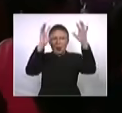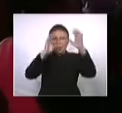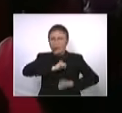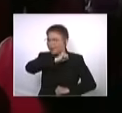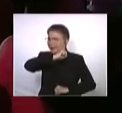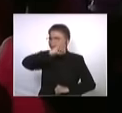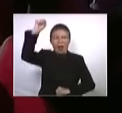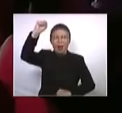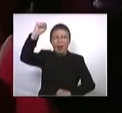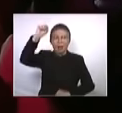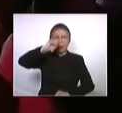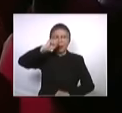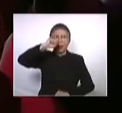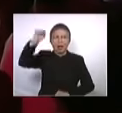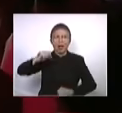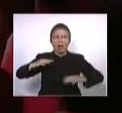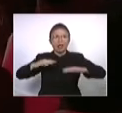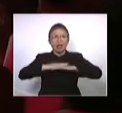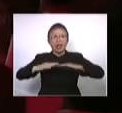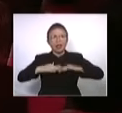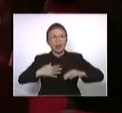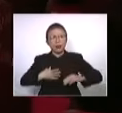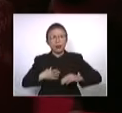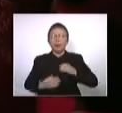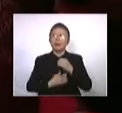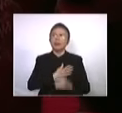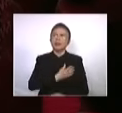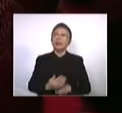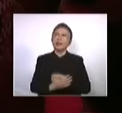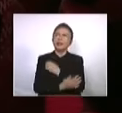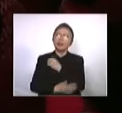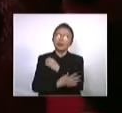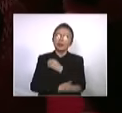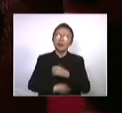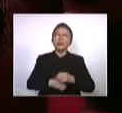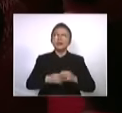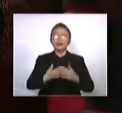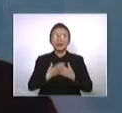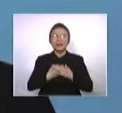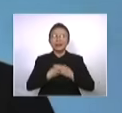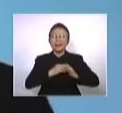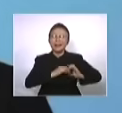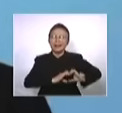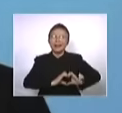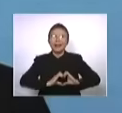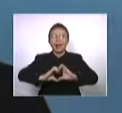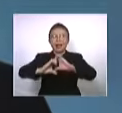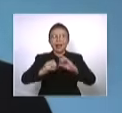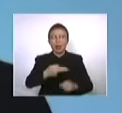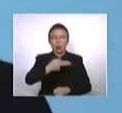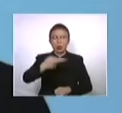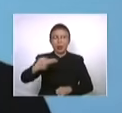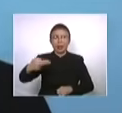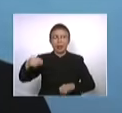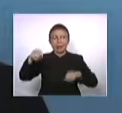harus lebih tahu detail gitu kelihatannya memang Cak Imin agak Kedodoran kira-kira begitu pemandangan semalam Oke kalau menurut anda